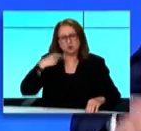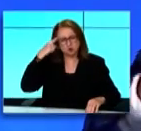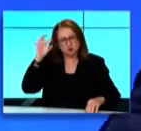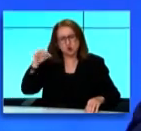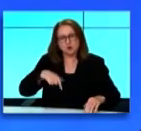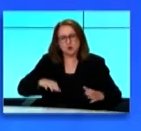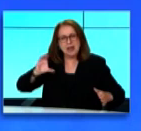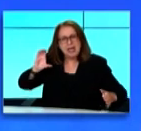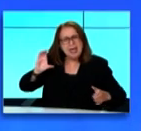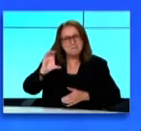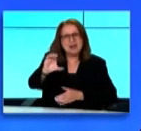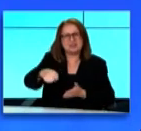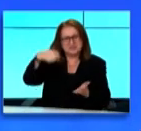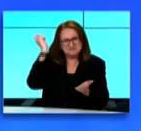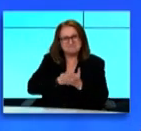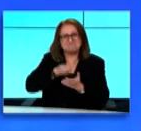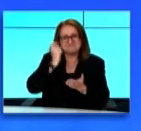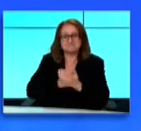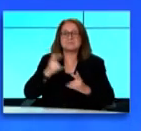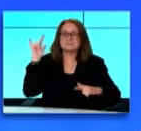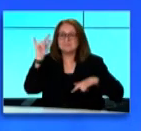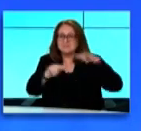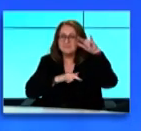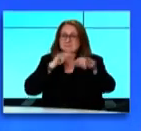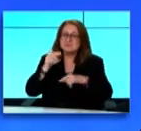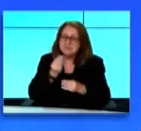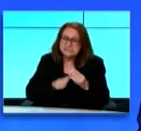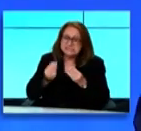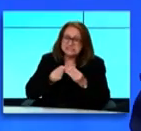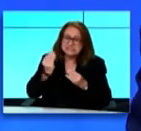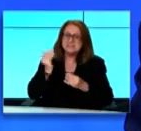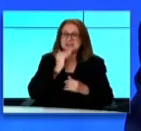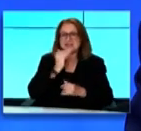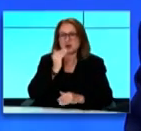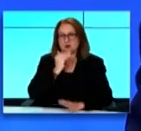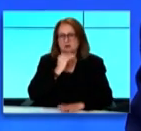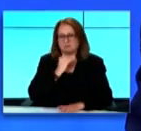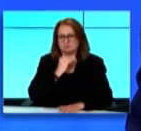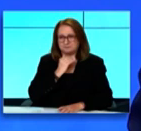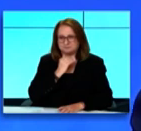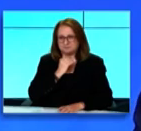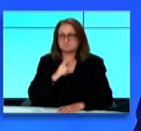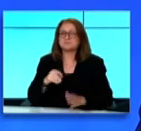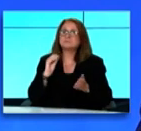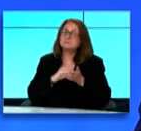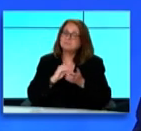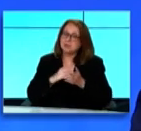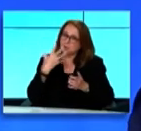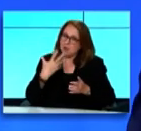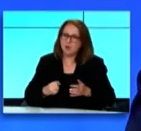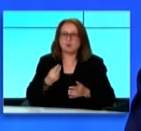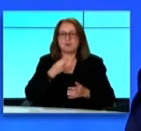να επιταχύνουμε αυτές τις επενδύσεις. Από εκεί και πέρα υπάρχουν ζητήματα που αφορούν την οργάνωση